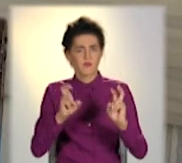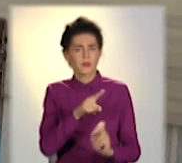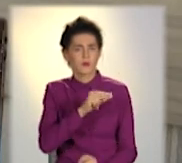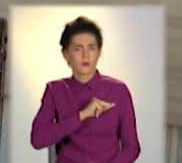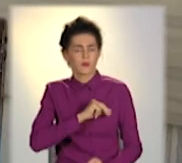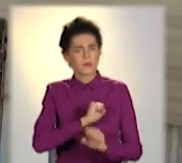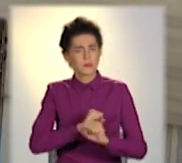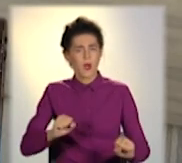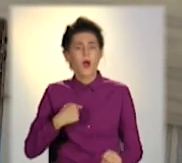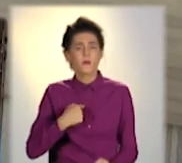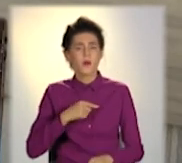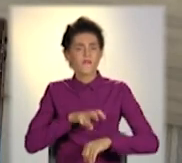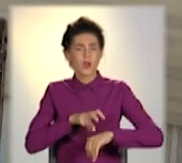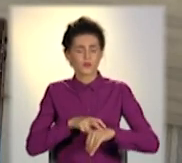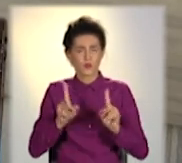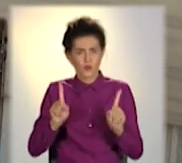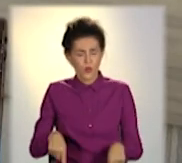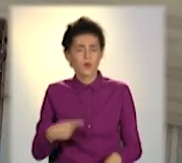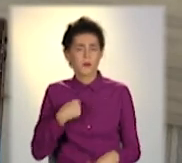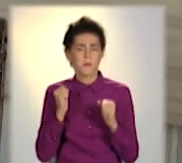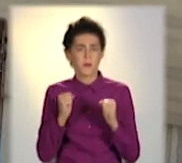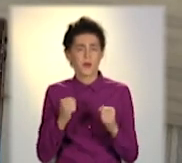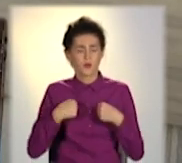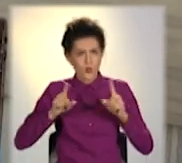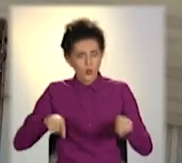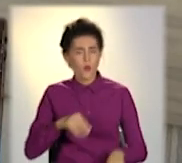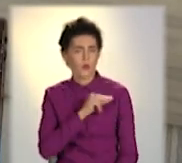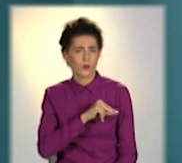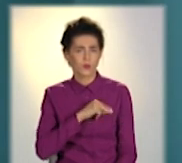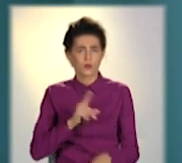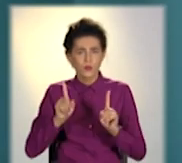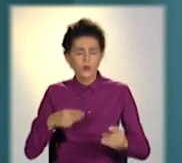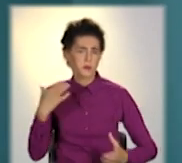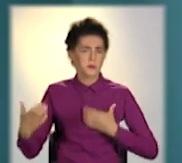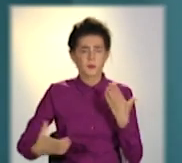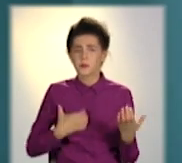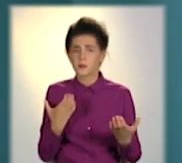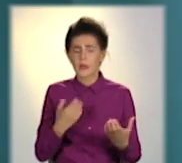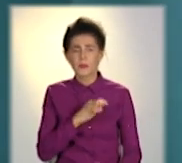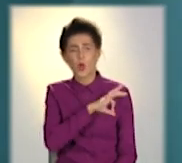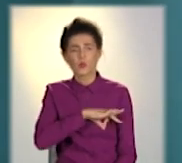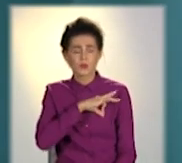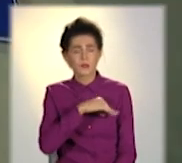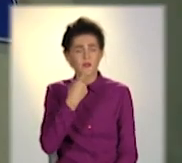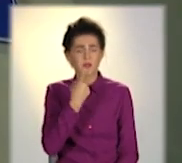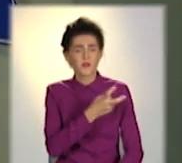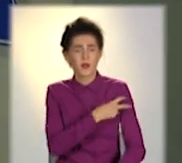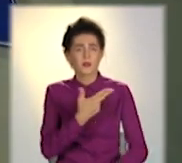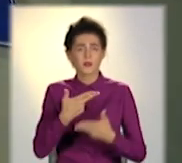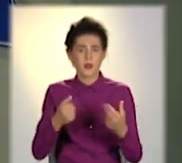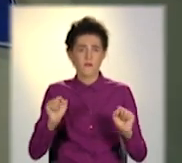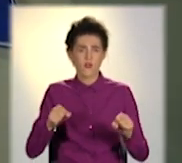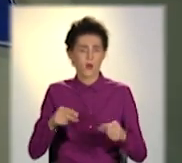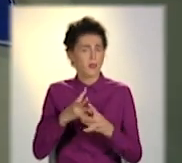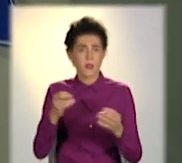работе. Подождите, а мы медработники, не на работе находимся? Юристи ж зазначають, медики можуть не надавати